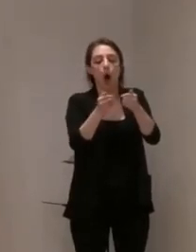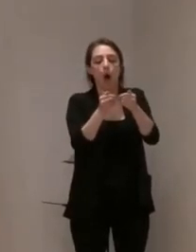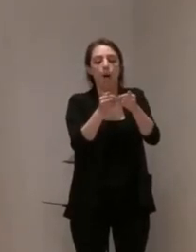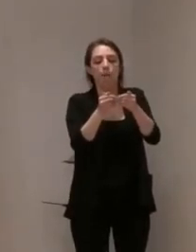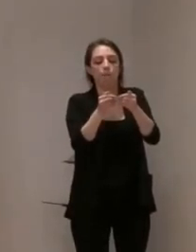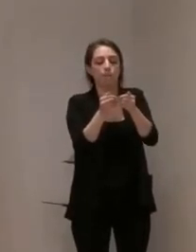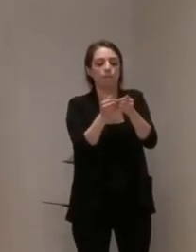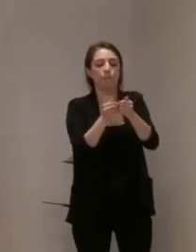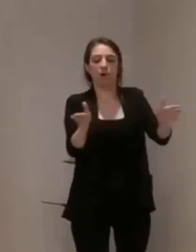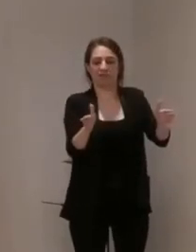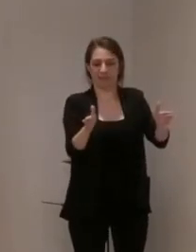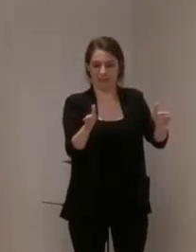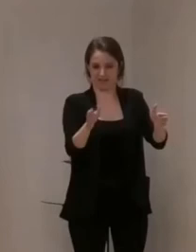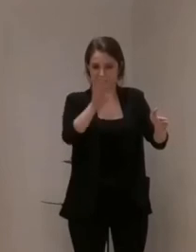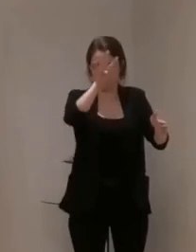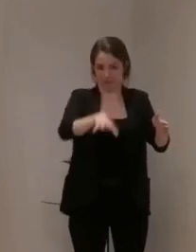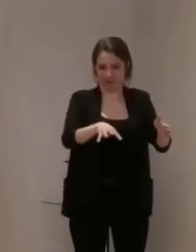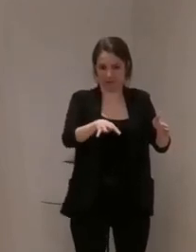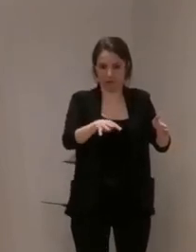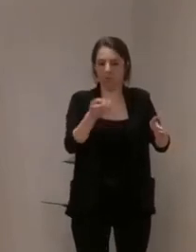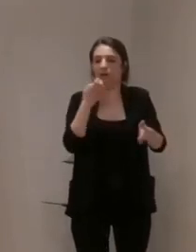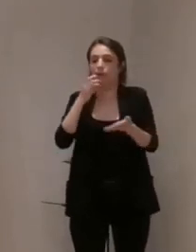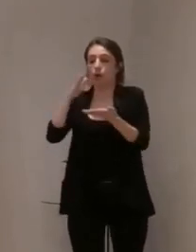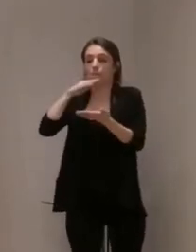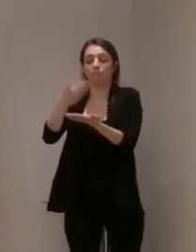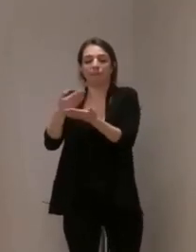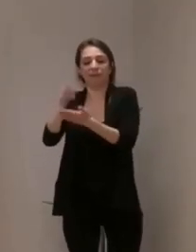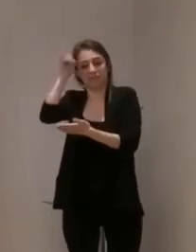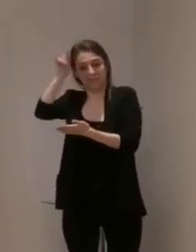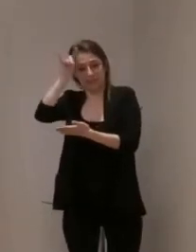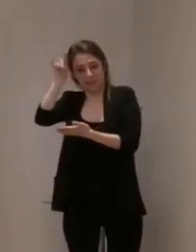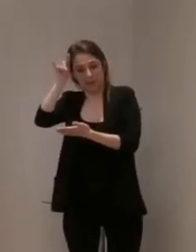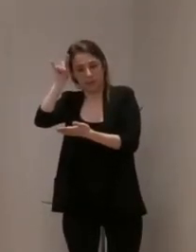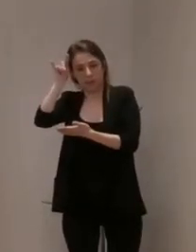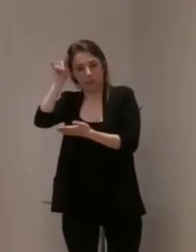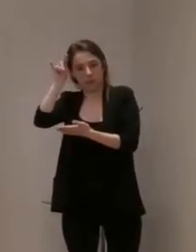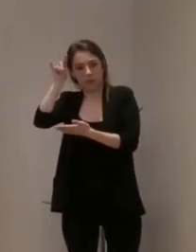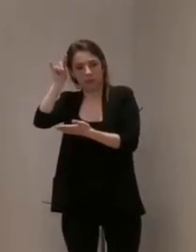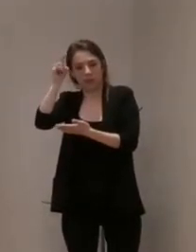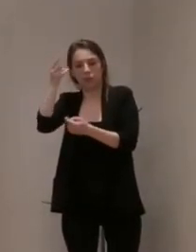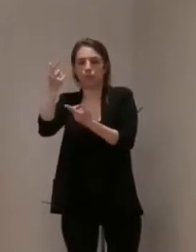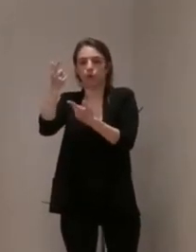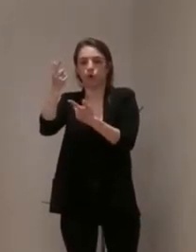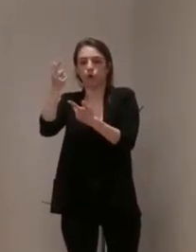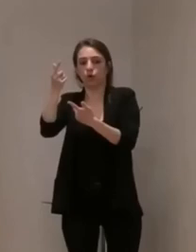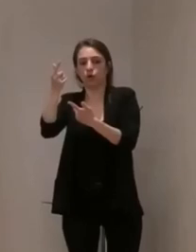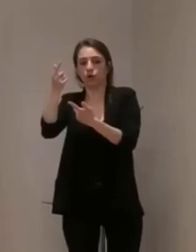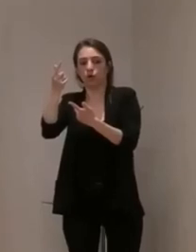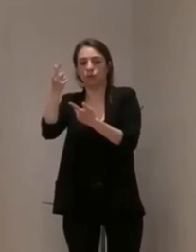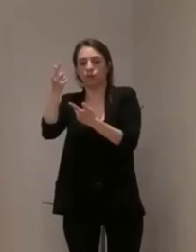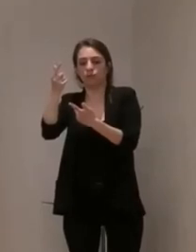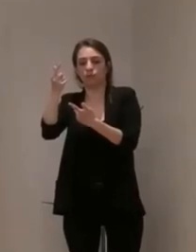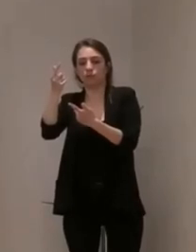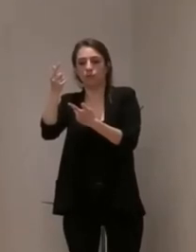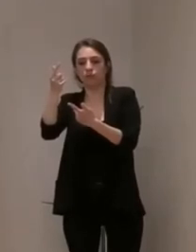seva presència. Però els papers de Salamanca era el dret de conquista. I el dret de conquista